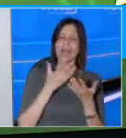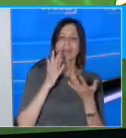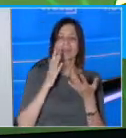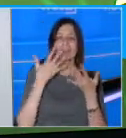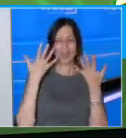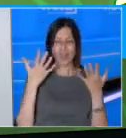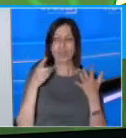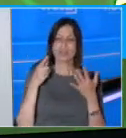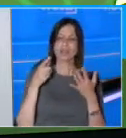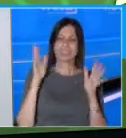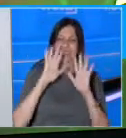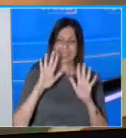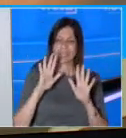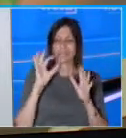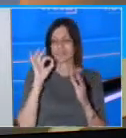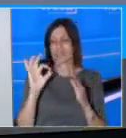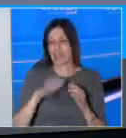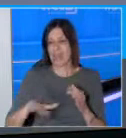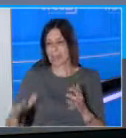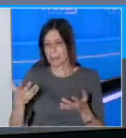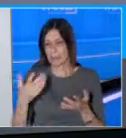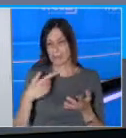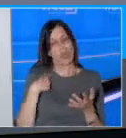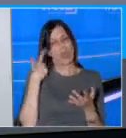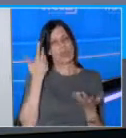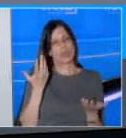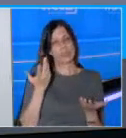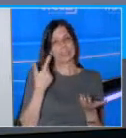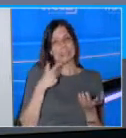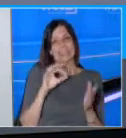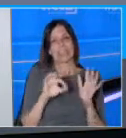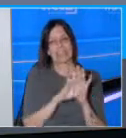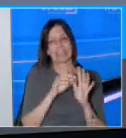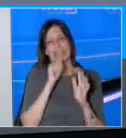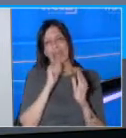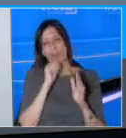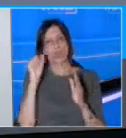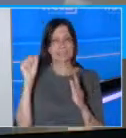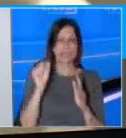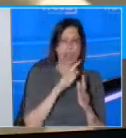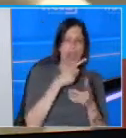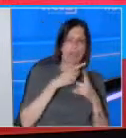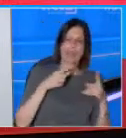מכוון אליהם. יש, אנחנו לא יודעים מה זה תו ירוק ותו סגול ותו זה ותו